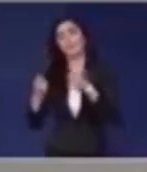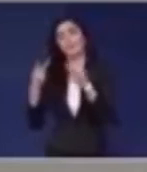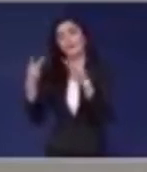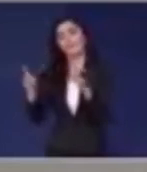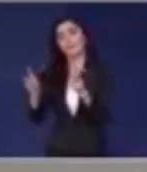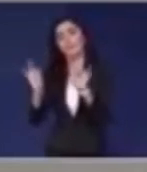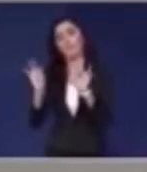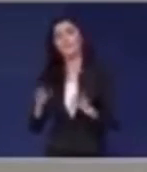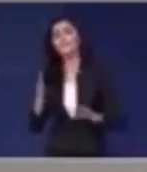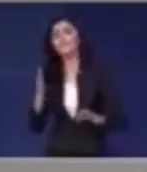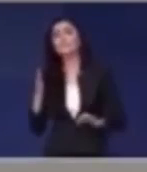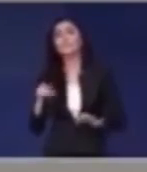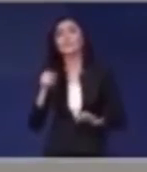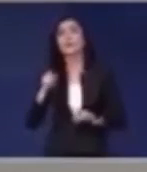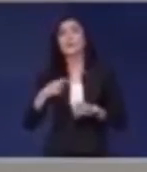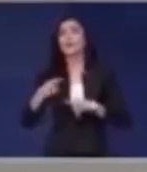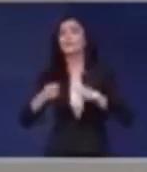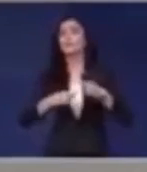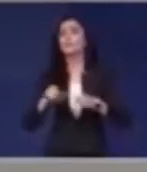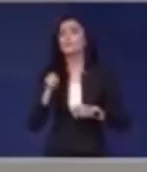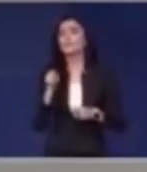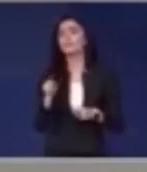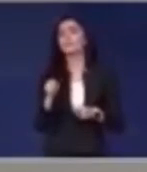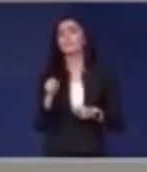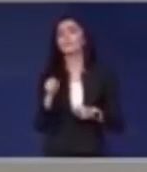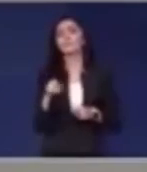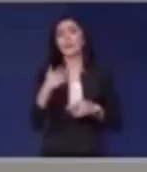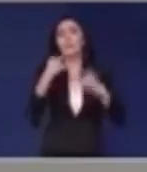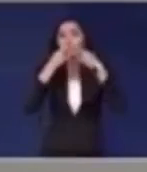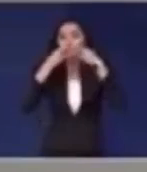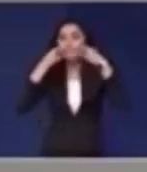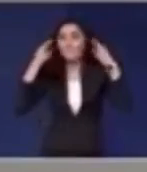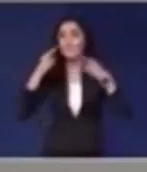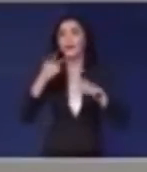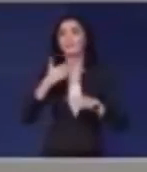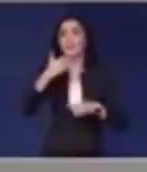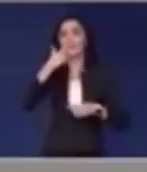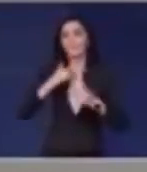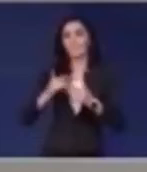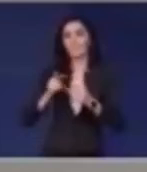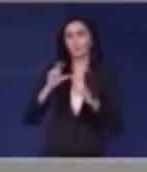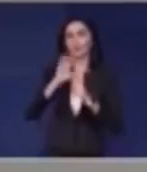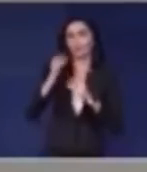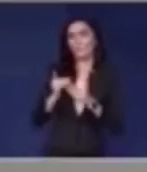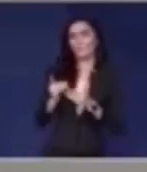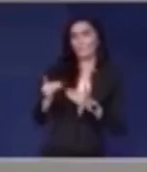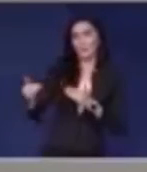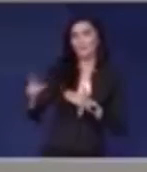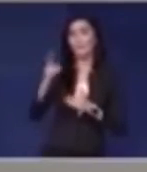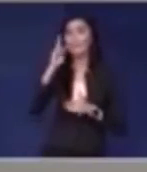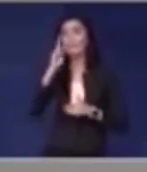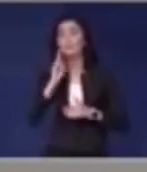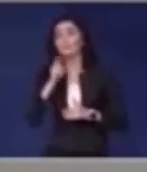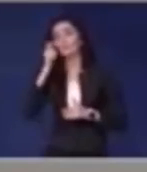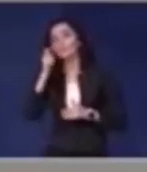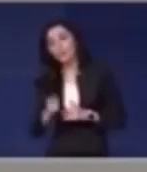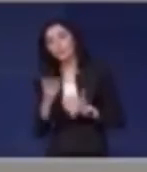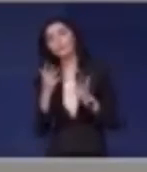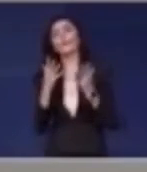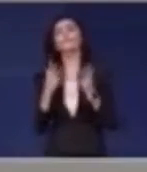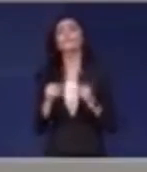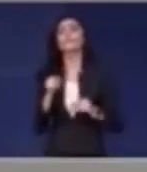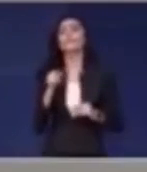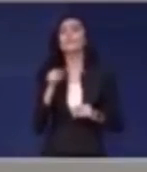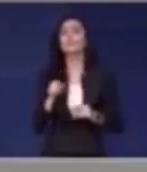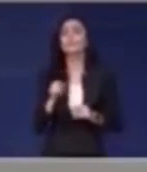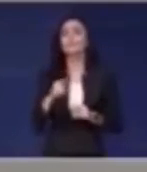başladı bu işletme lerimizden maske fiziki mesafe temizlik şartları başta olmak